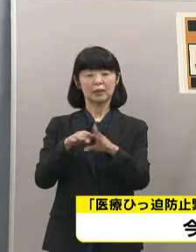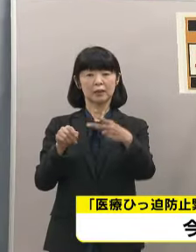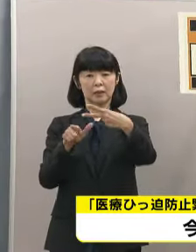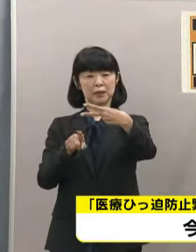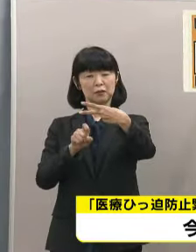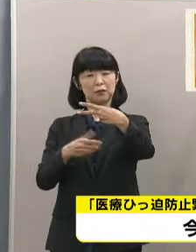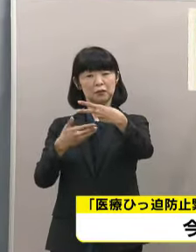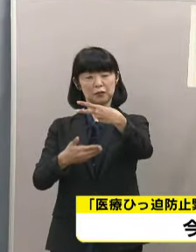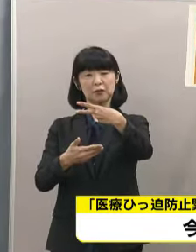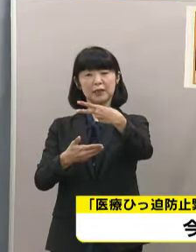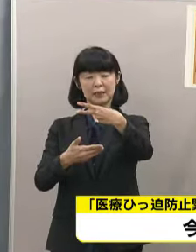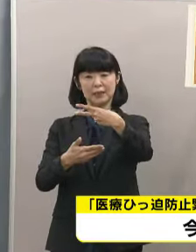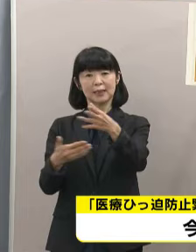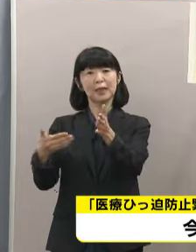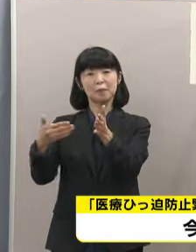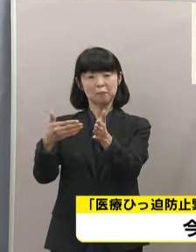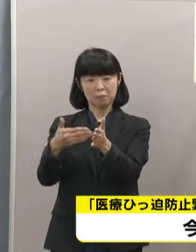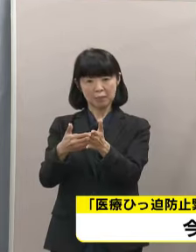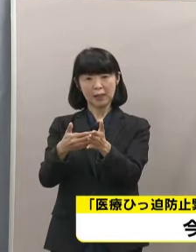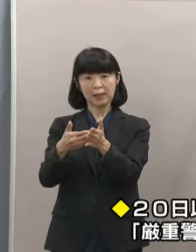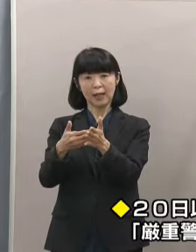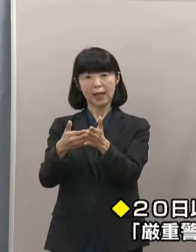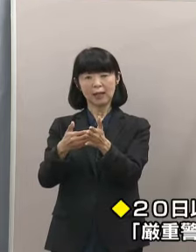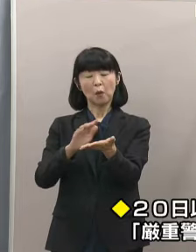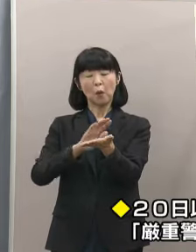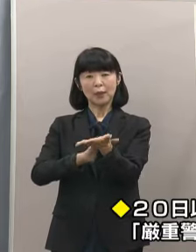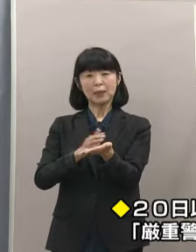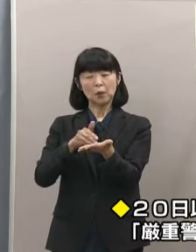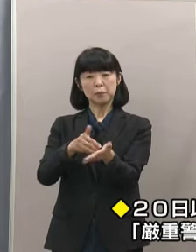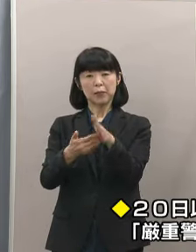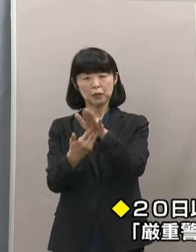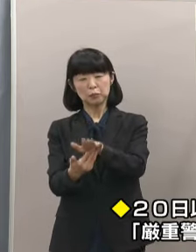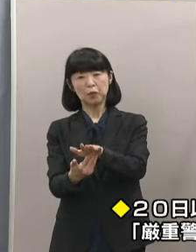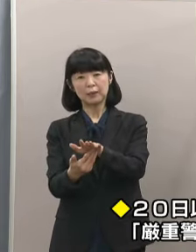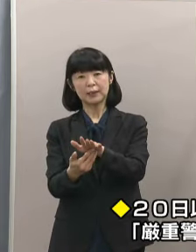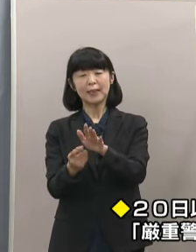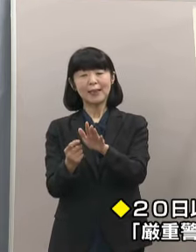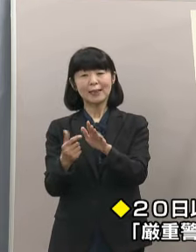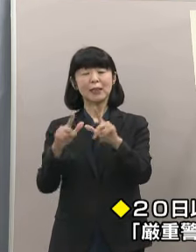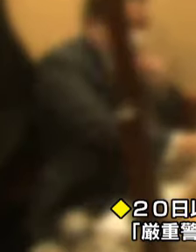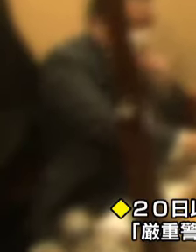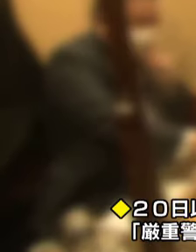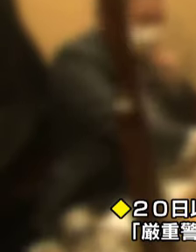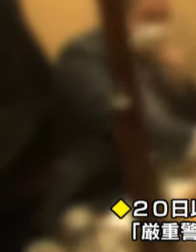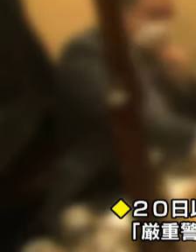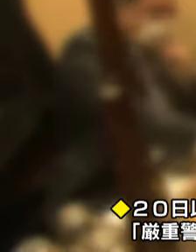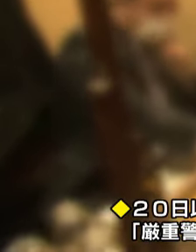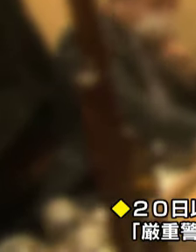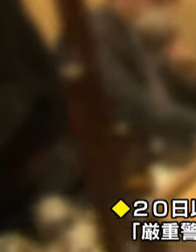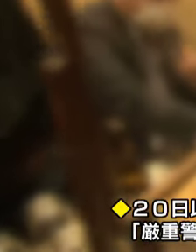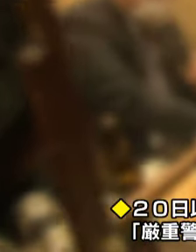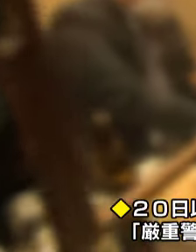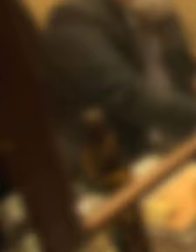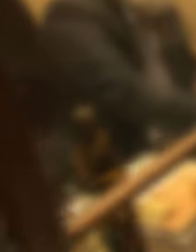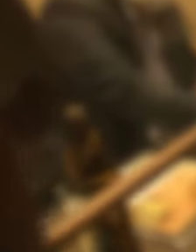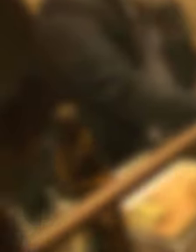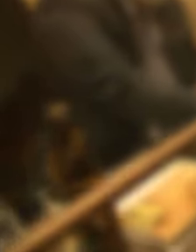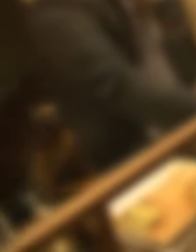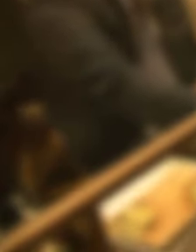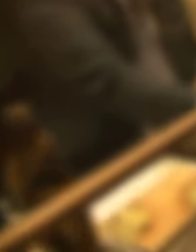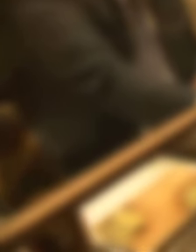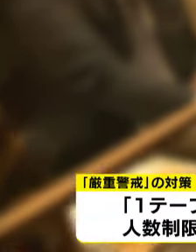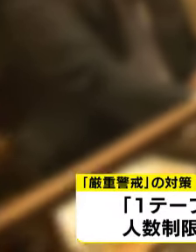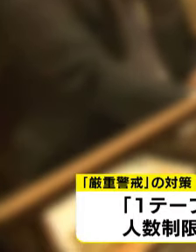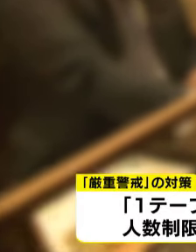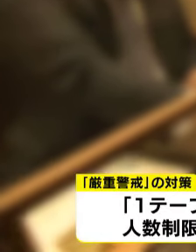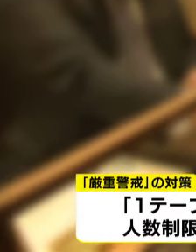期限内で解除し、20日からは厳重警戒での感染防止対策を求める考えを示しました。